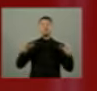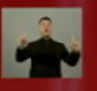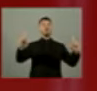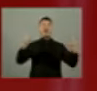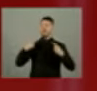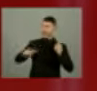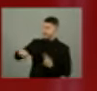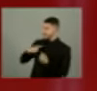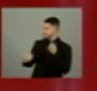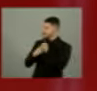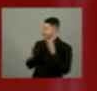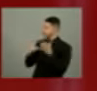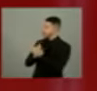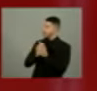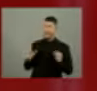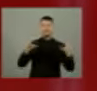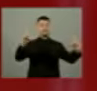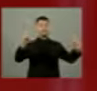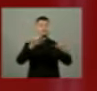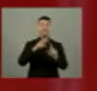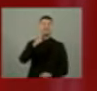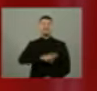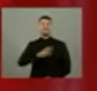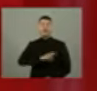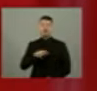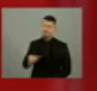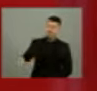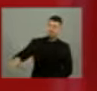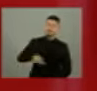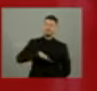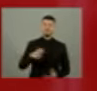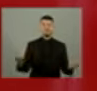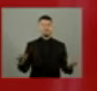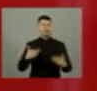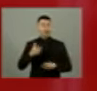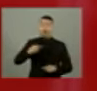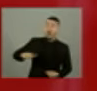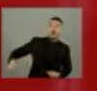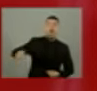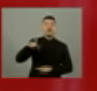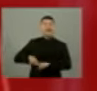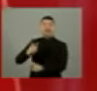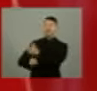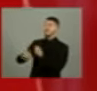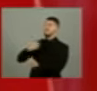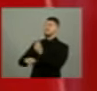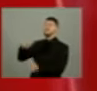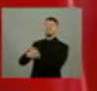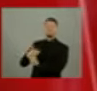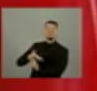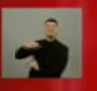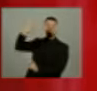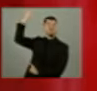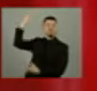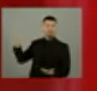στιγμή. Λοιπόν, αυτή την ώρα στο βήμα του συνεδρίου του ΣΥΡΙΖΑ είναι η γραμματέας της Νέας Δημοκρατίας, η κυρία Μαρία Σιρεγγέλα.